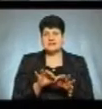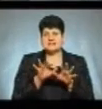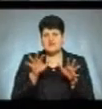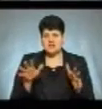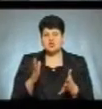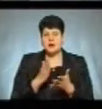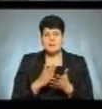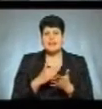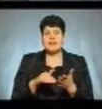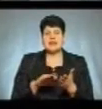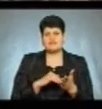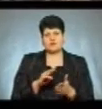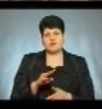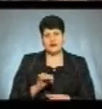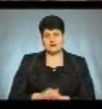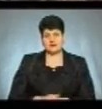мали ліквідувати.